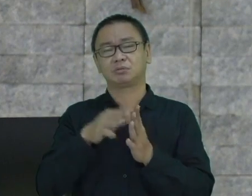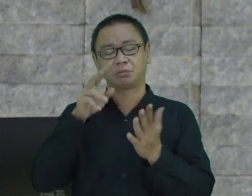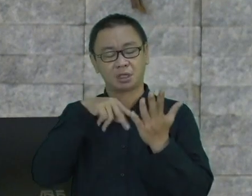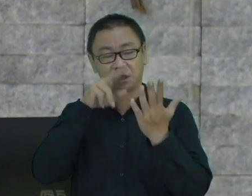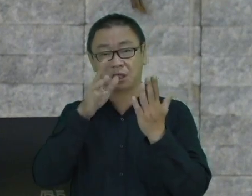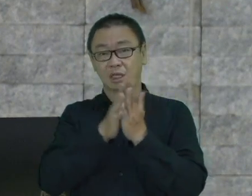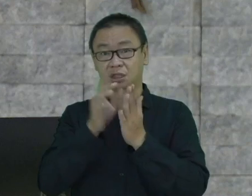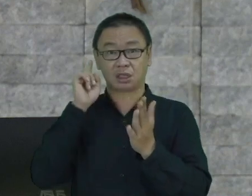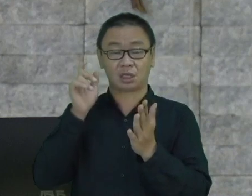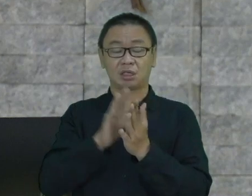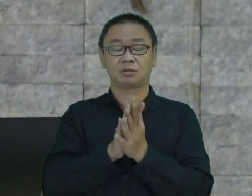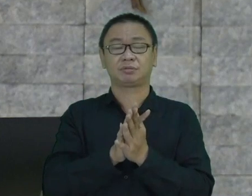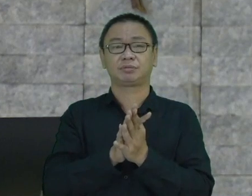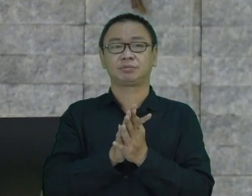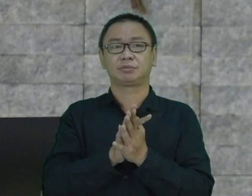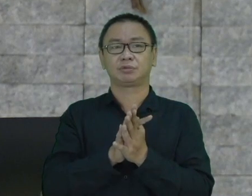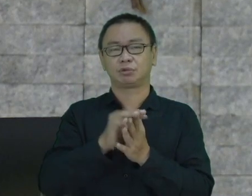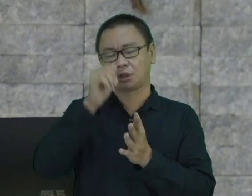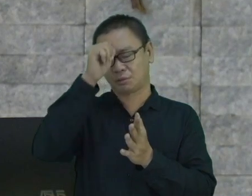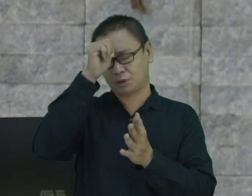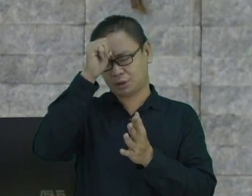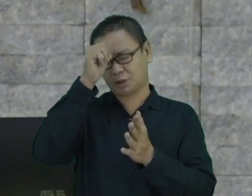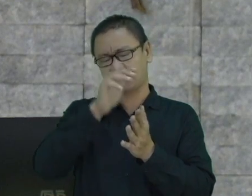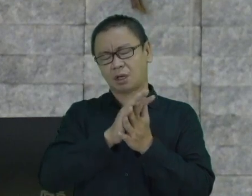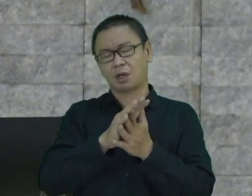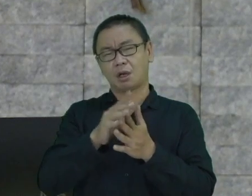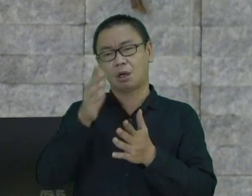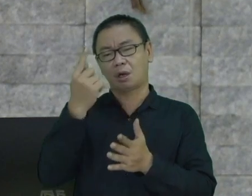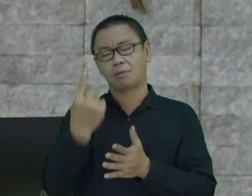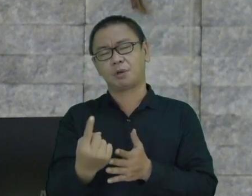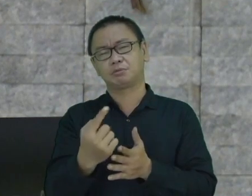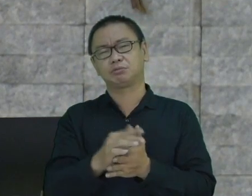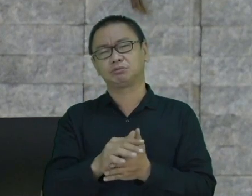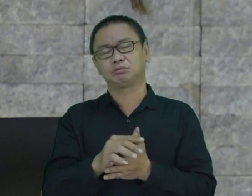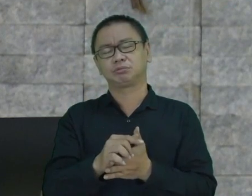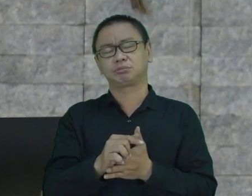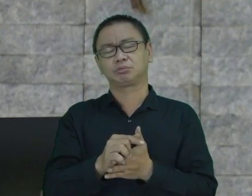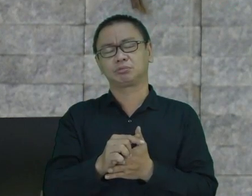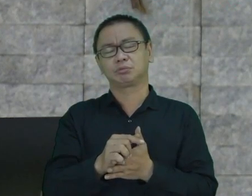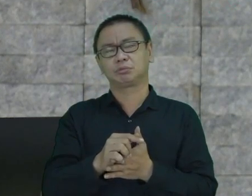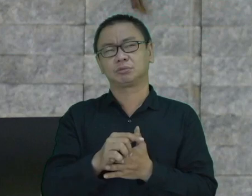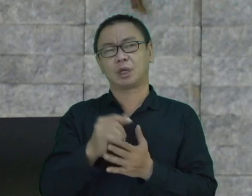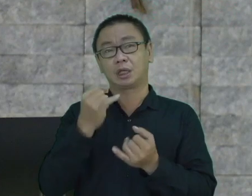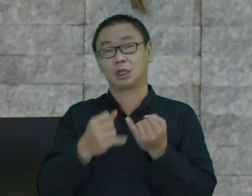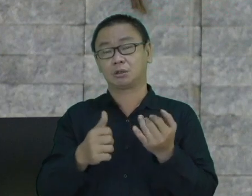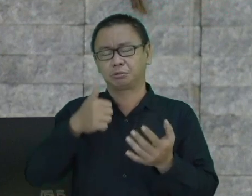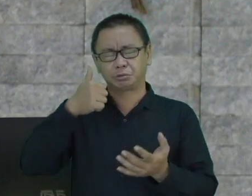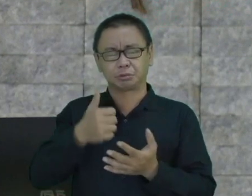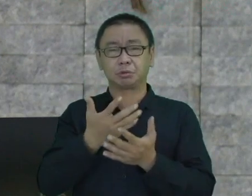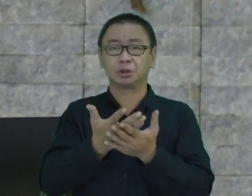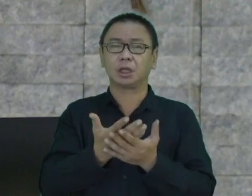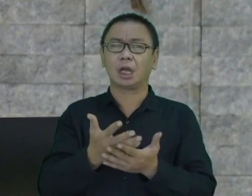Engkau urapi hamba-Mu dengan segala kelemahannya, agar pada akhirnya sungguh kami boleh menerima